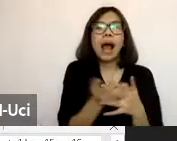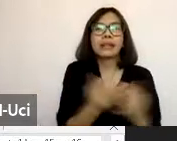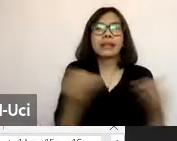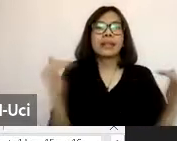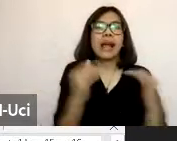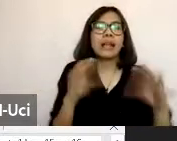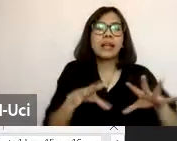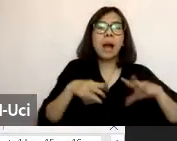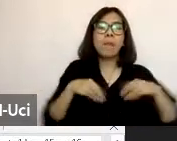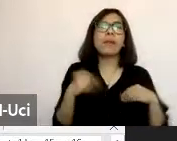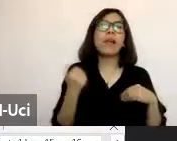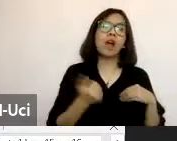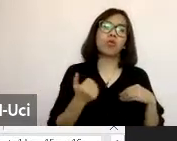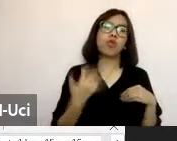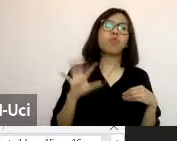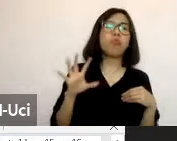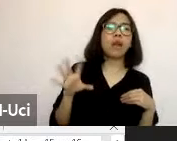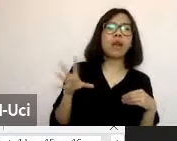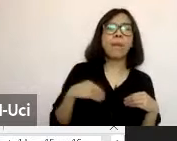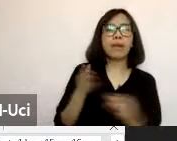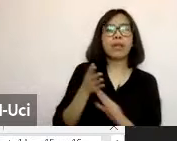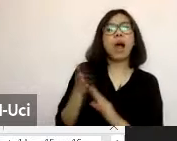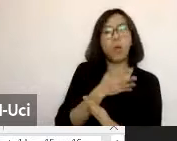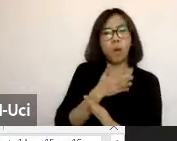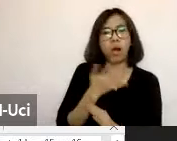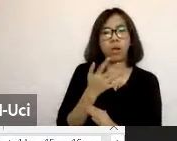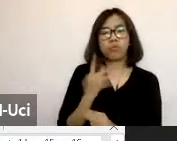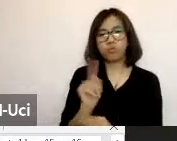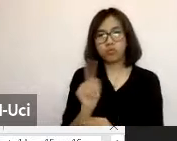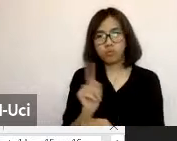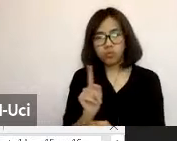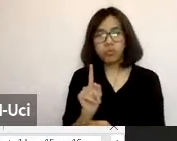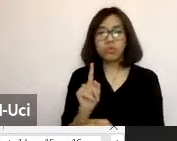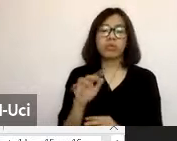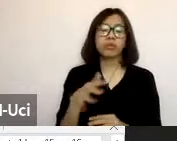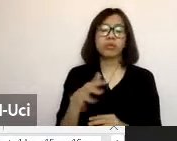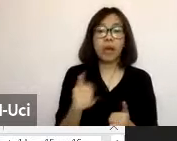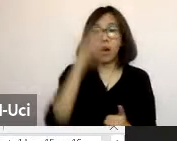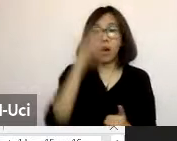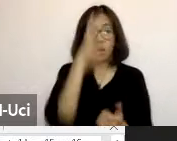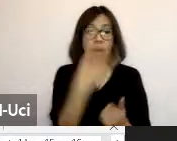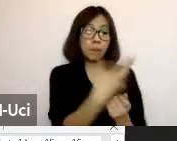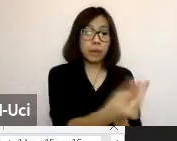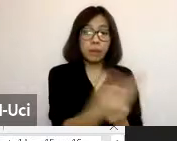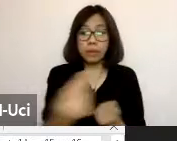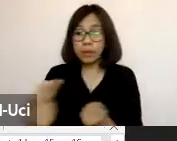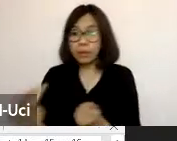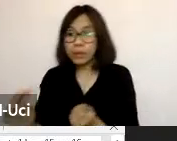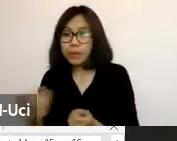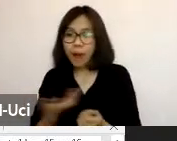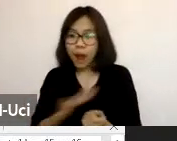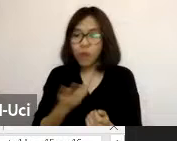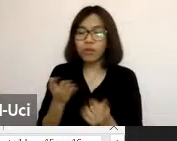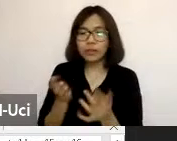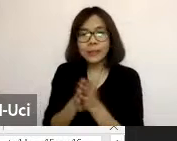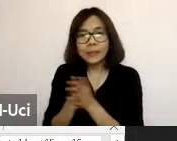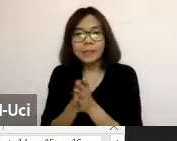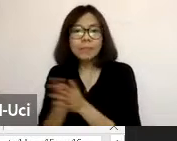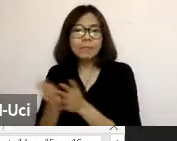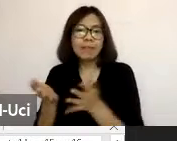sehingga eh konsumen itu memperoleh keadilan yang cukup